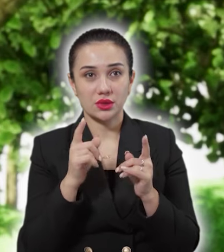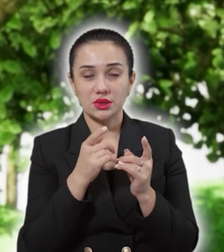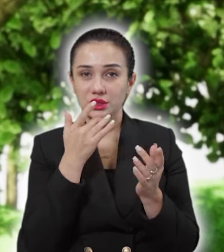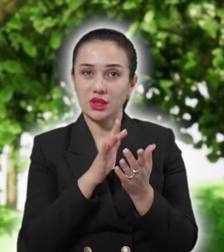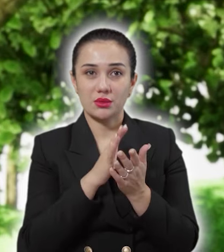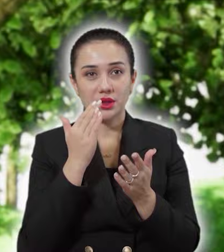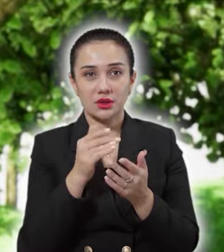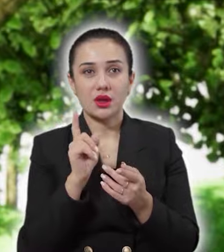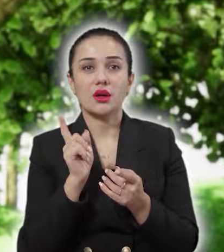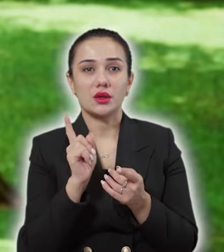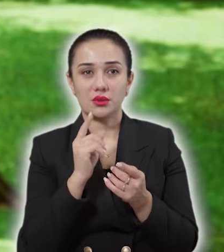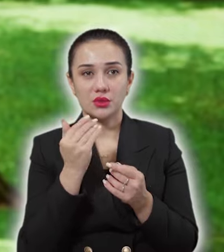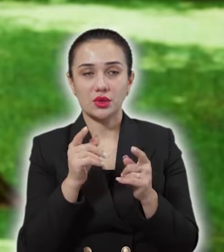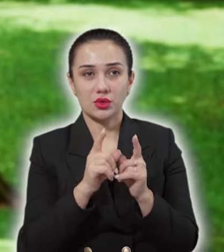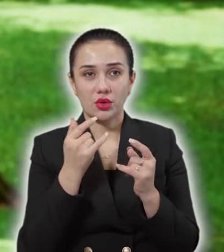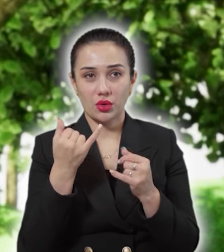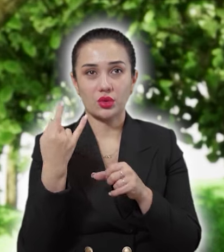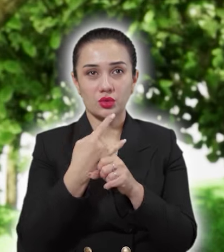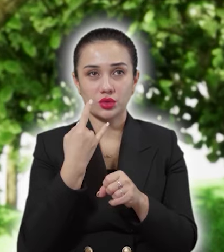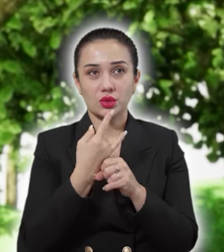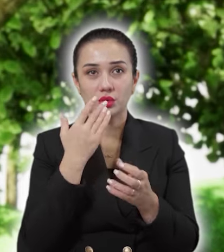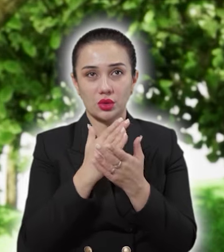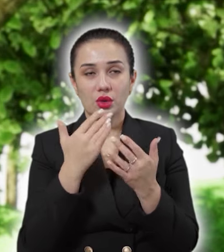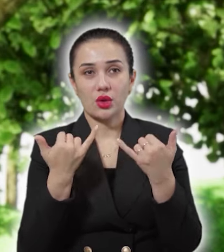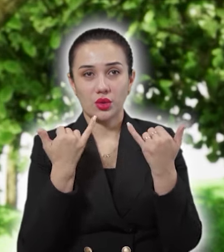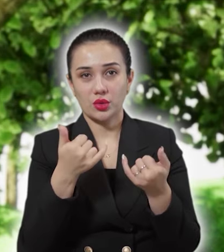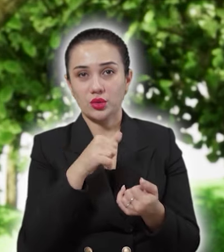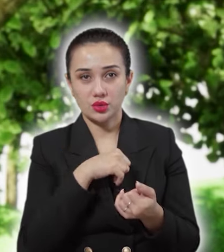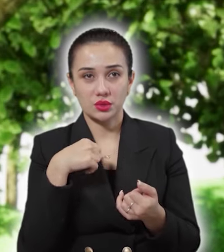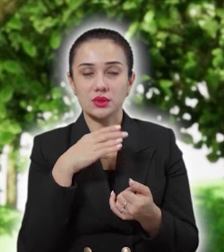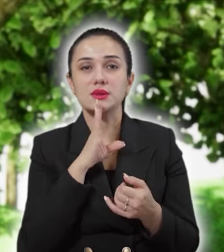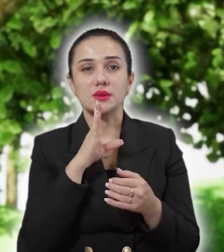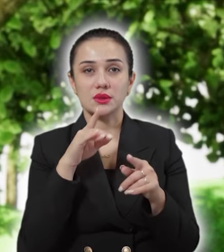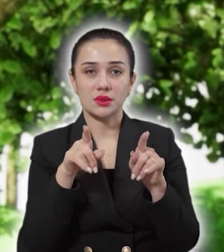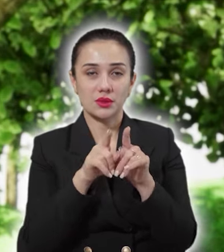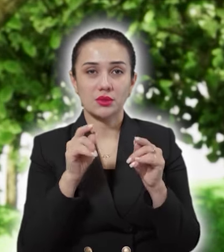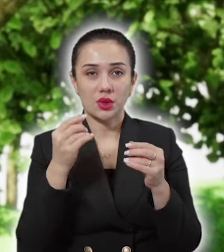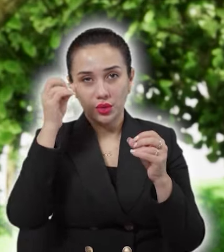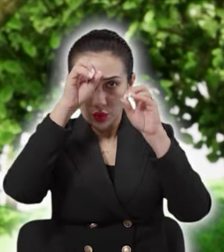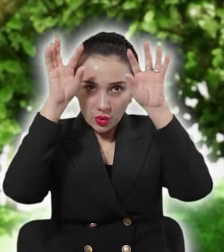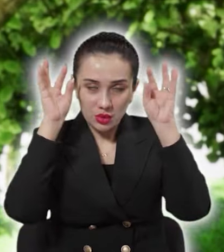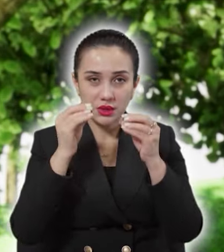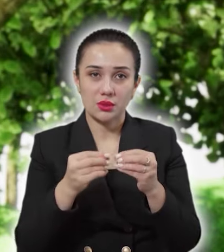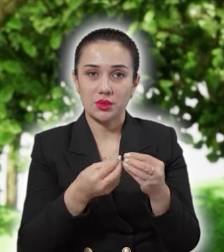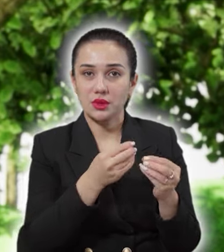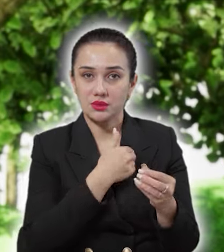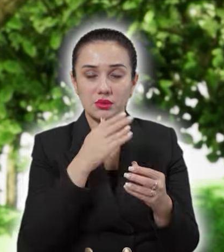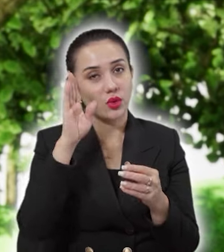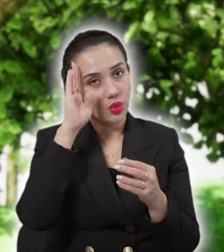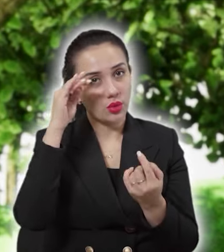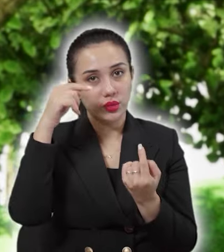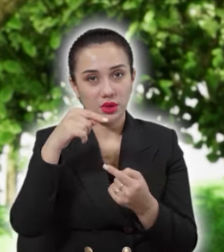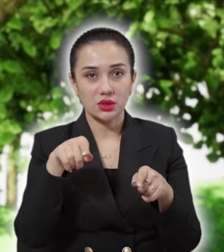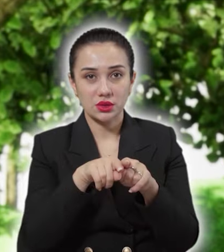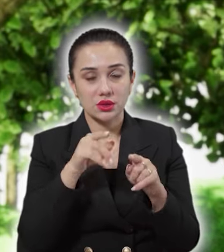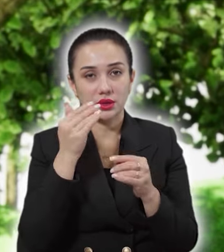ana bo'lmasa, sharmanda. Ha, nima? Hozirgina ustimdan kulib turganding. Endi o'zing qizlarga o'xshab gulchambar yasamoqchisan. O'g'il